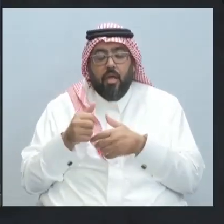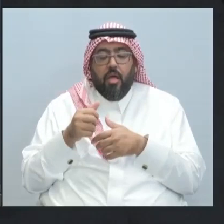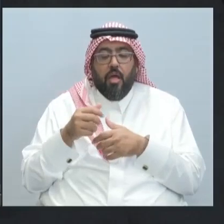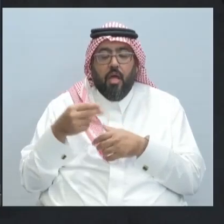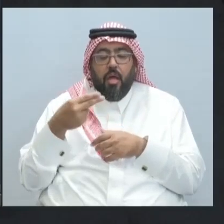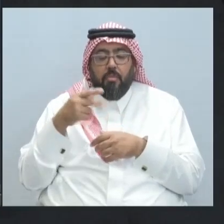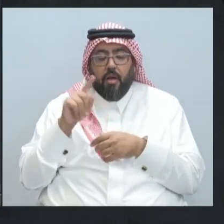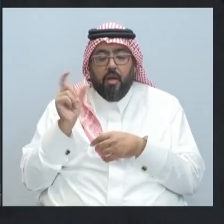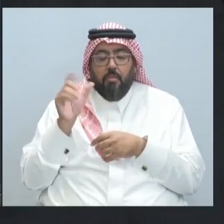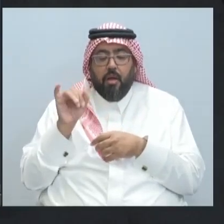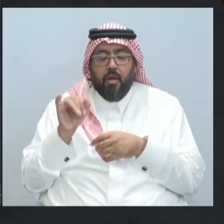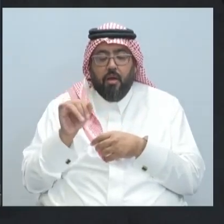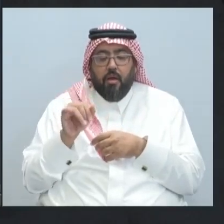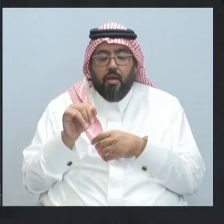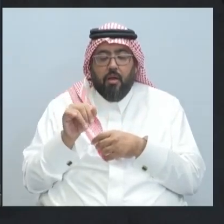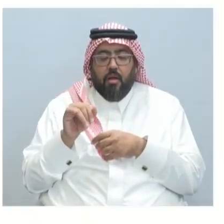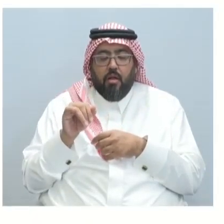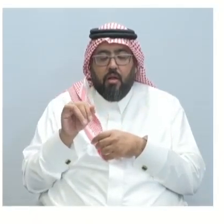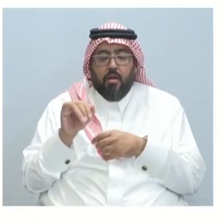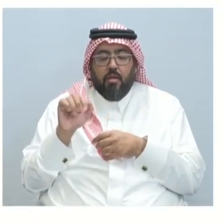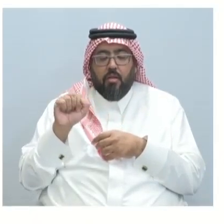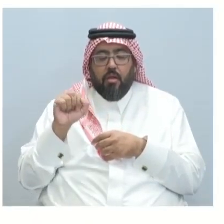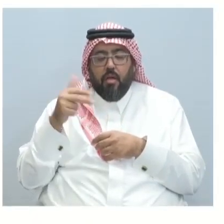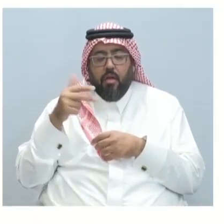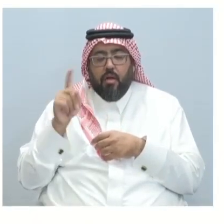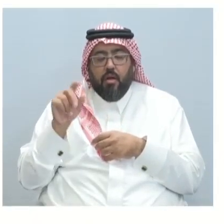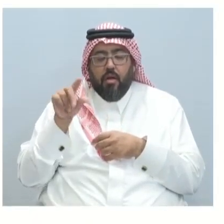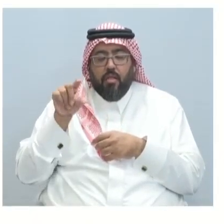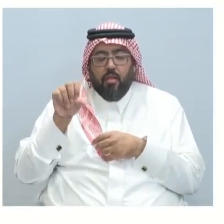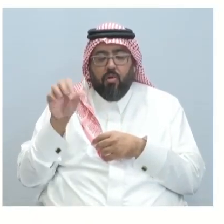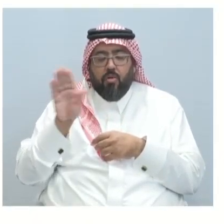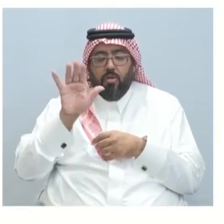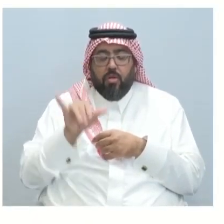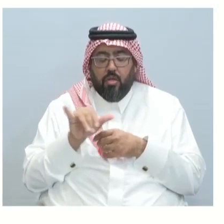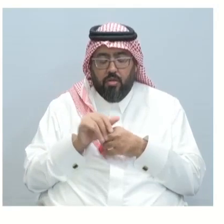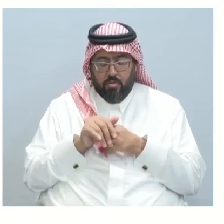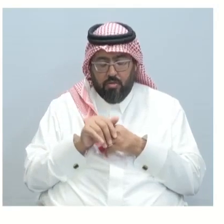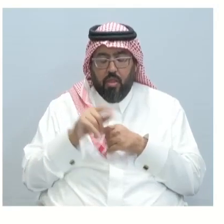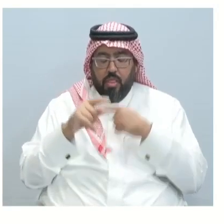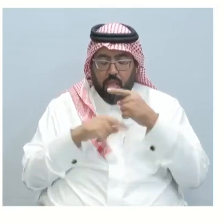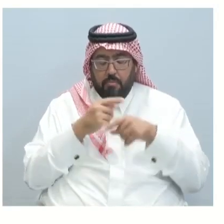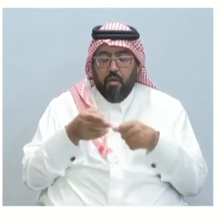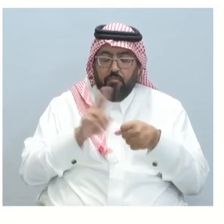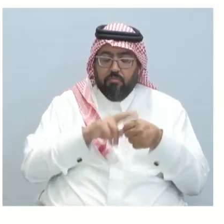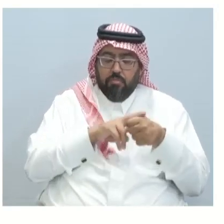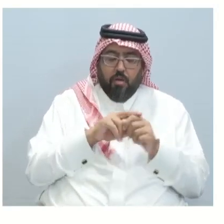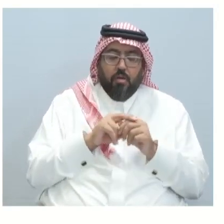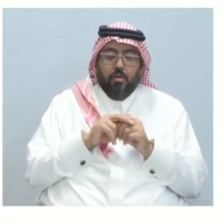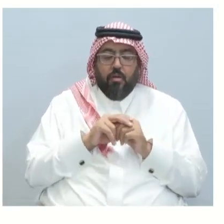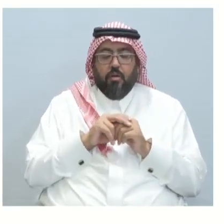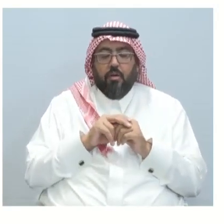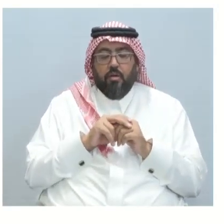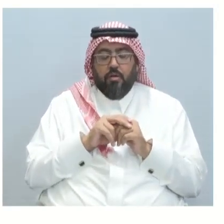الرحمن بن صخر الدوسي ابو هريره لهذا لهذا دائما ما يتكرر معنا في في